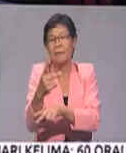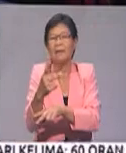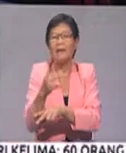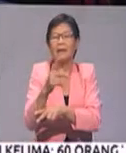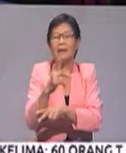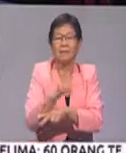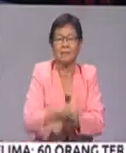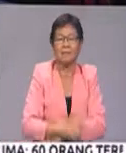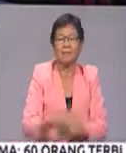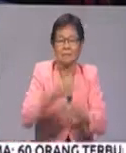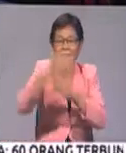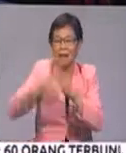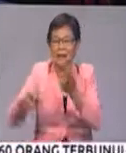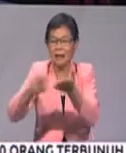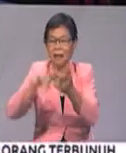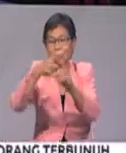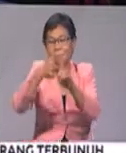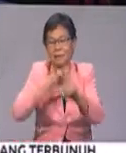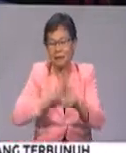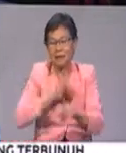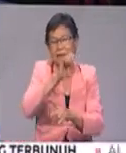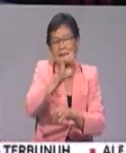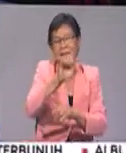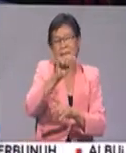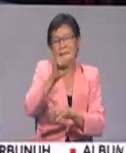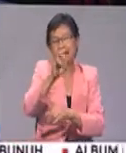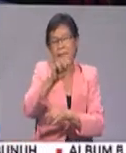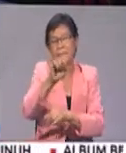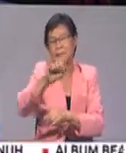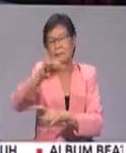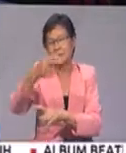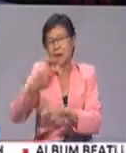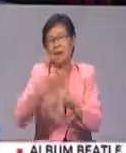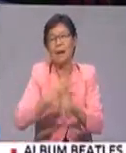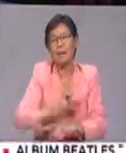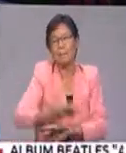saja laporan daripada saya, Samsia Samsi. Kembali kepada Faris dan juga Mac di Angkasa Puri. Silakan.